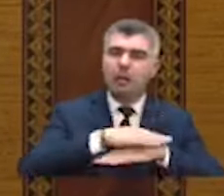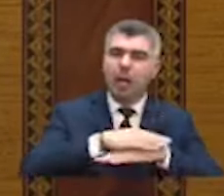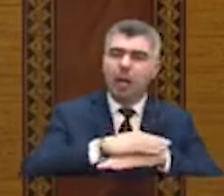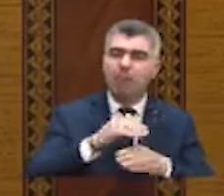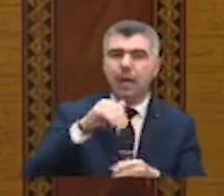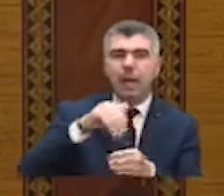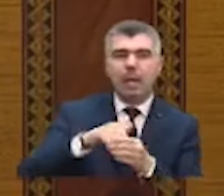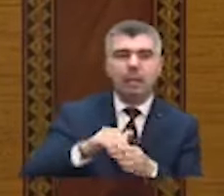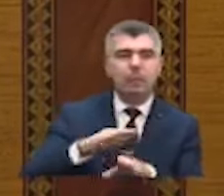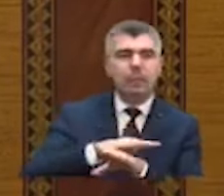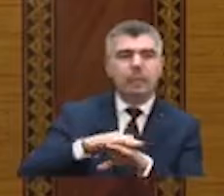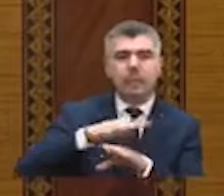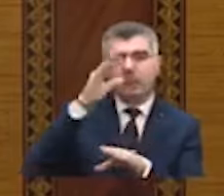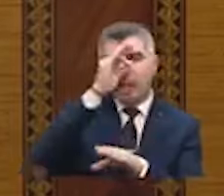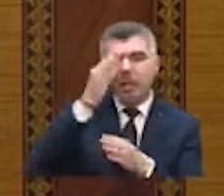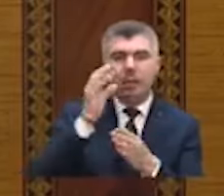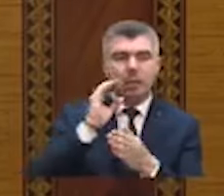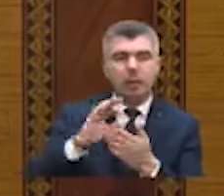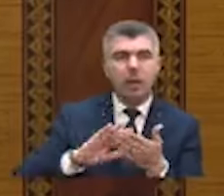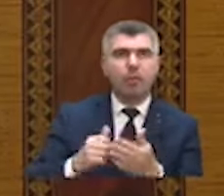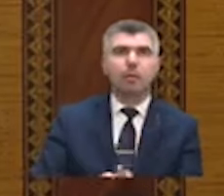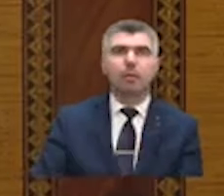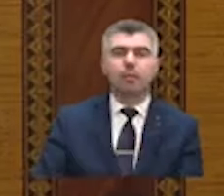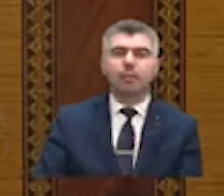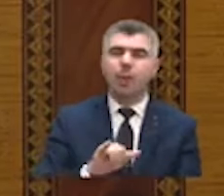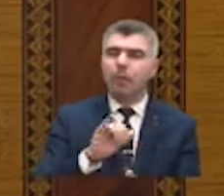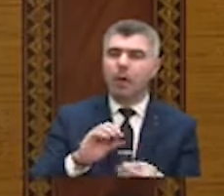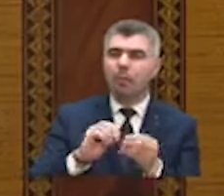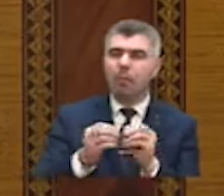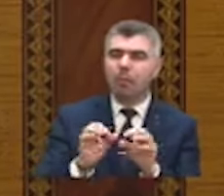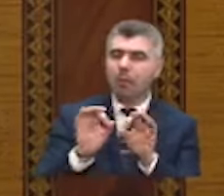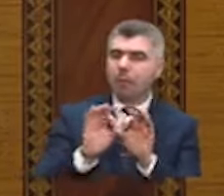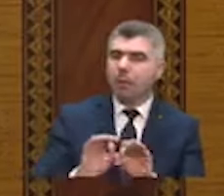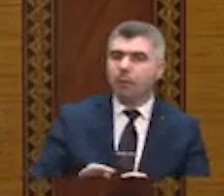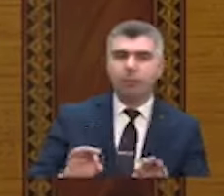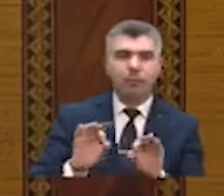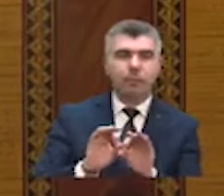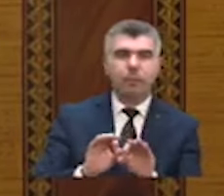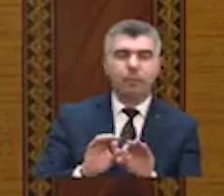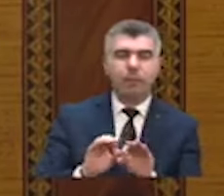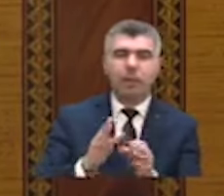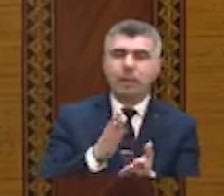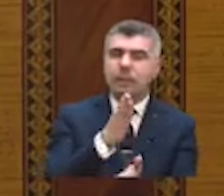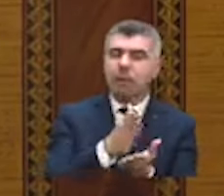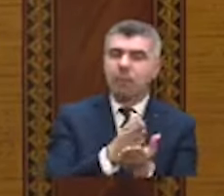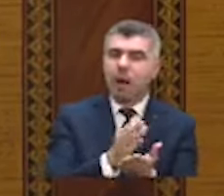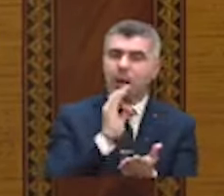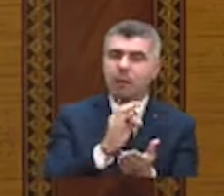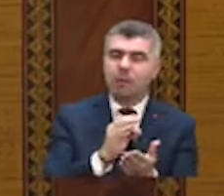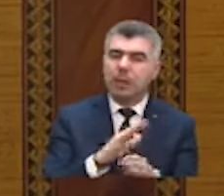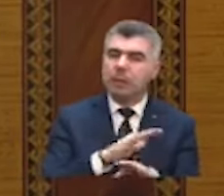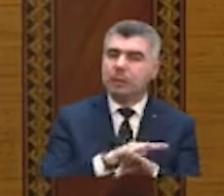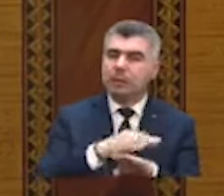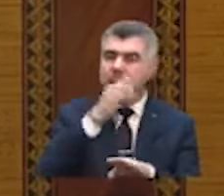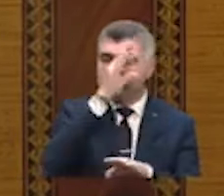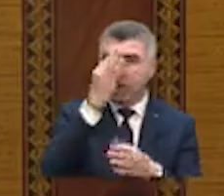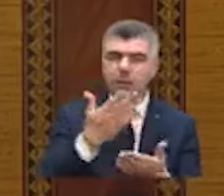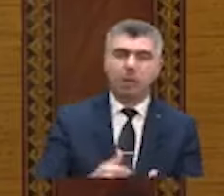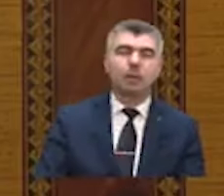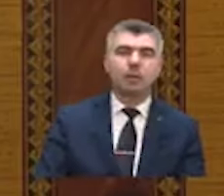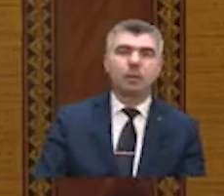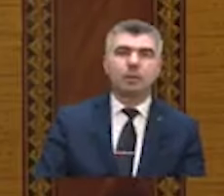السياسيه والاحترام للمنافسه ما كين حتى اشكاليه هذا في اطار يعني الديمقراطيه السياسيه